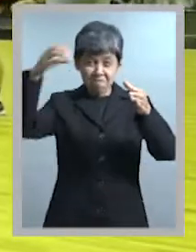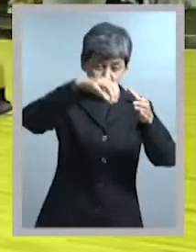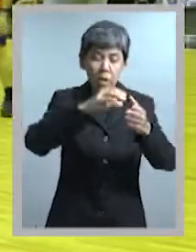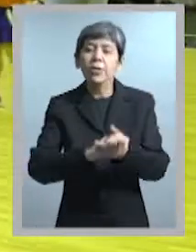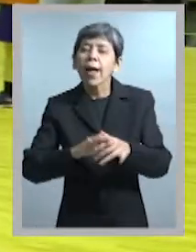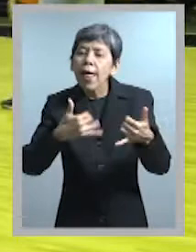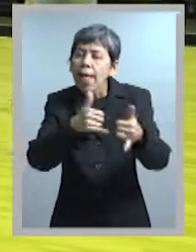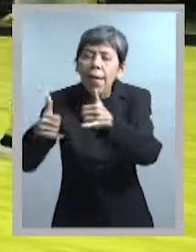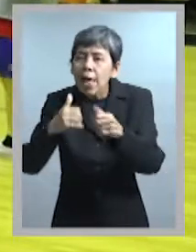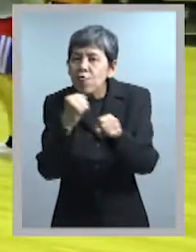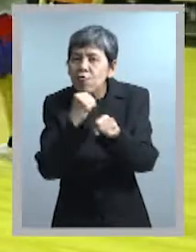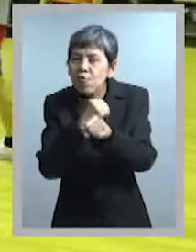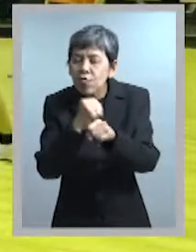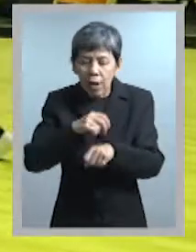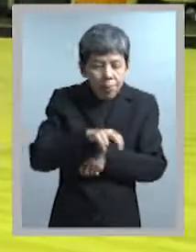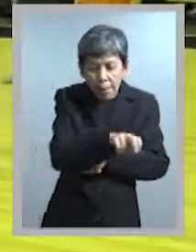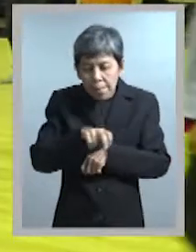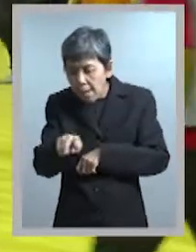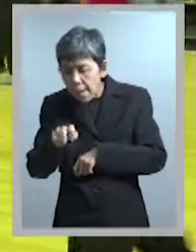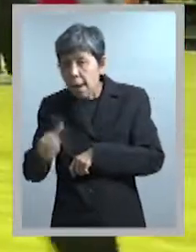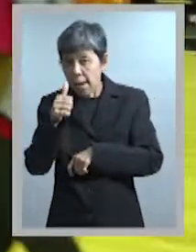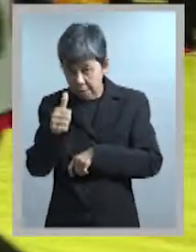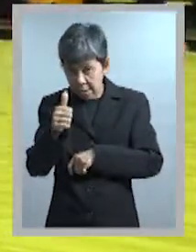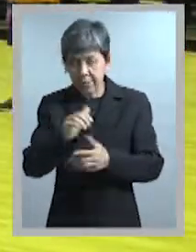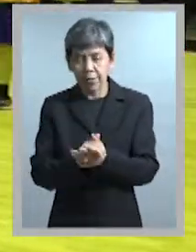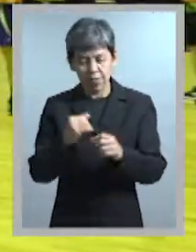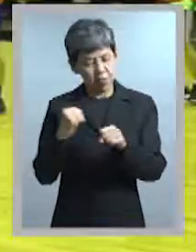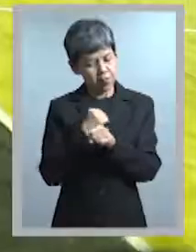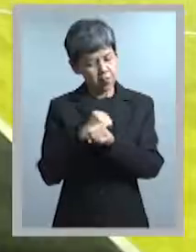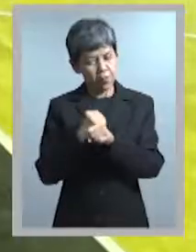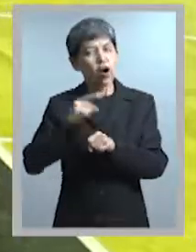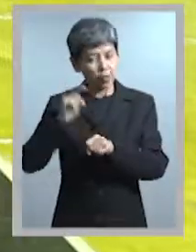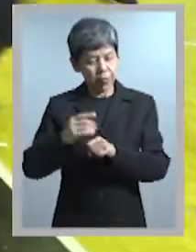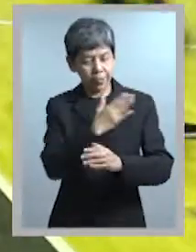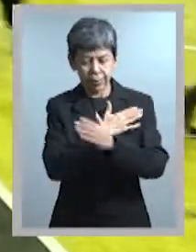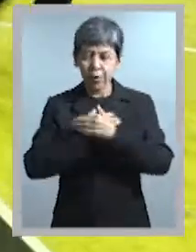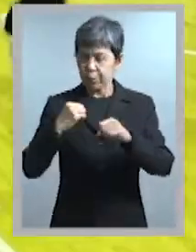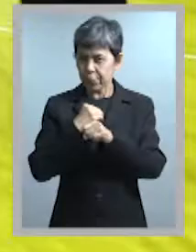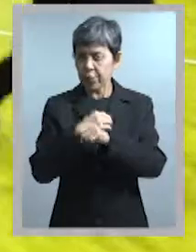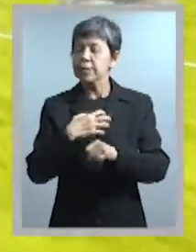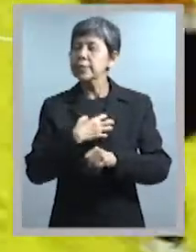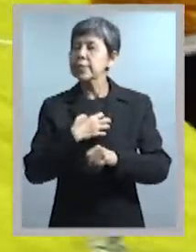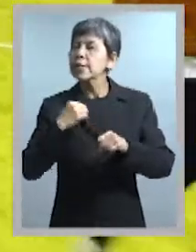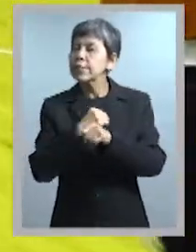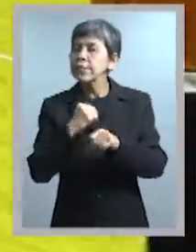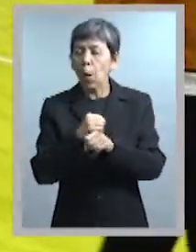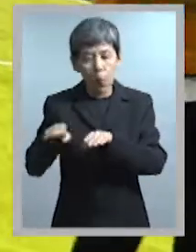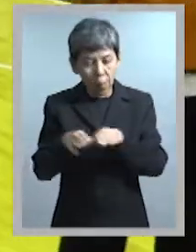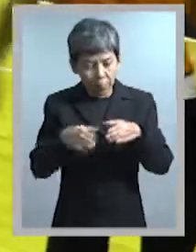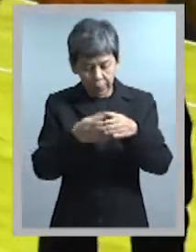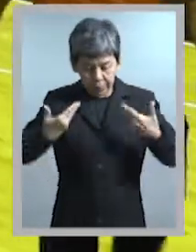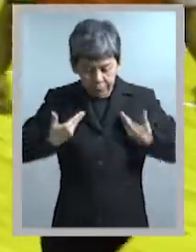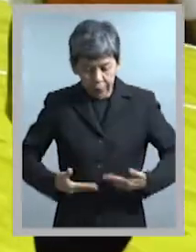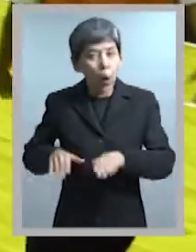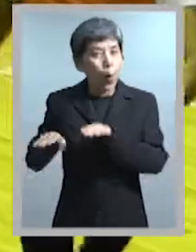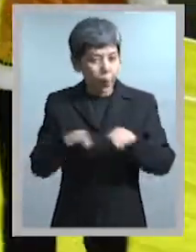ฬาที่มุ่งเน้นให้ผู้เล่นมีทักษะด้านการเคลื่อนไหวรวมถึงการฝึกฝนเบื้องต้นด้านต่างๆเพื่อเป็นการฝึกความพร้